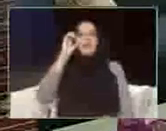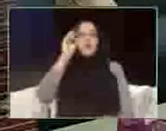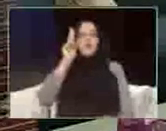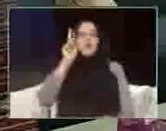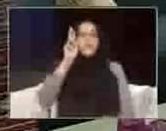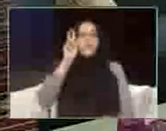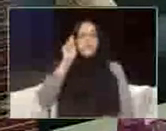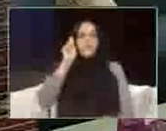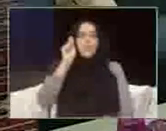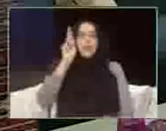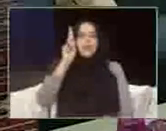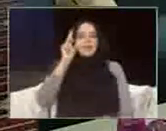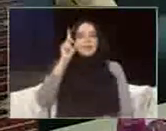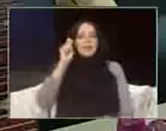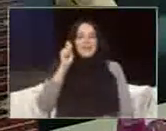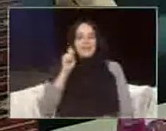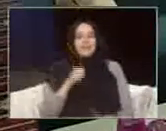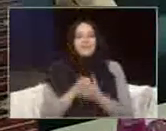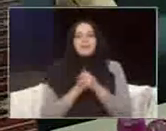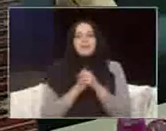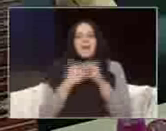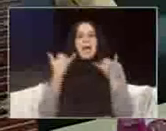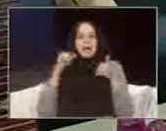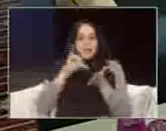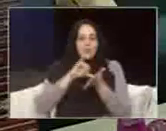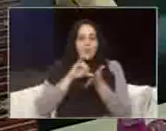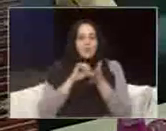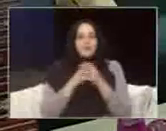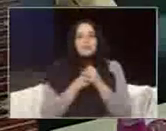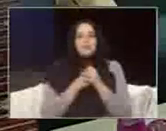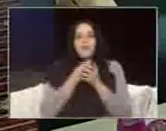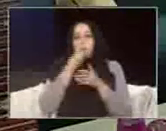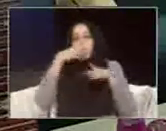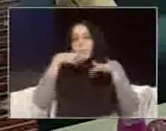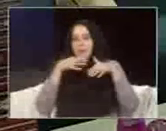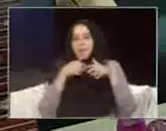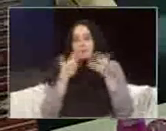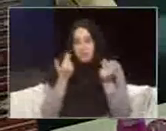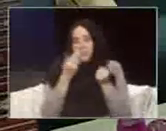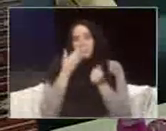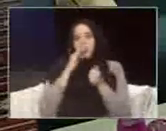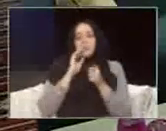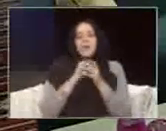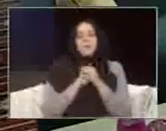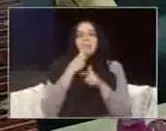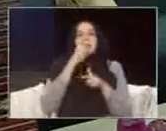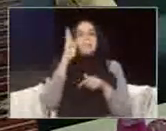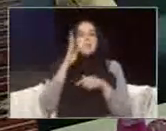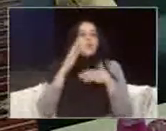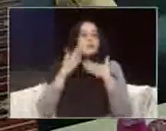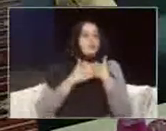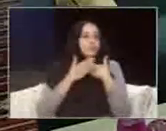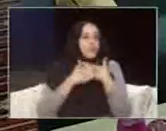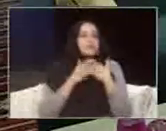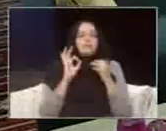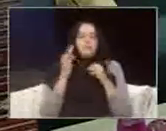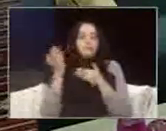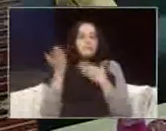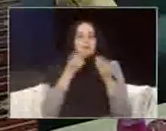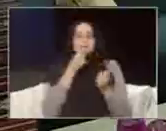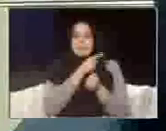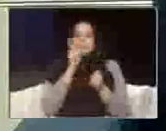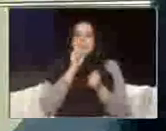النور. لاباس؟ بخير الحمد لله. عندي اسئلة برك للشيخ ينصحني برك. تفضلي. انا